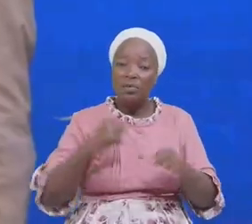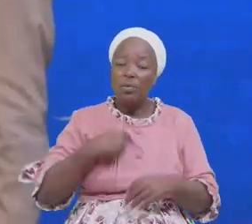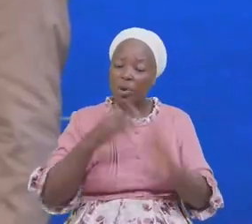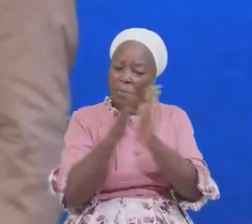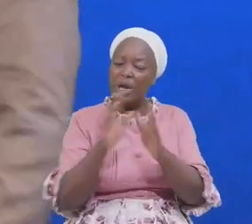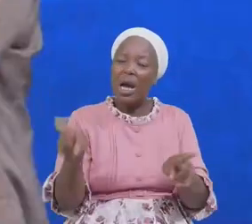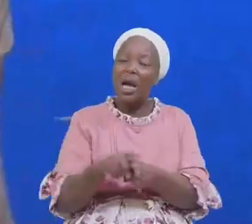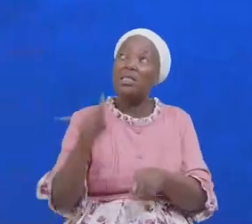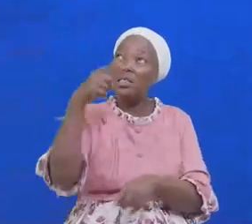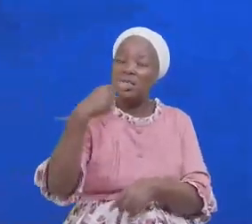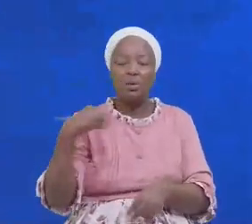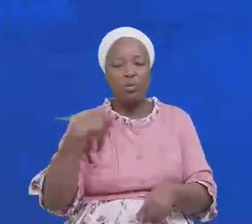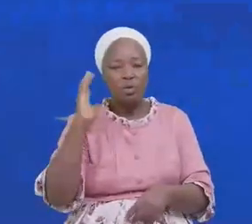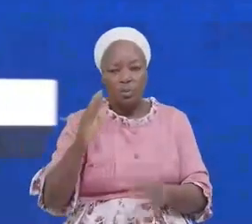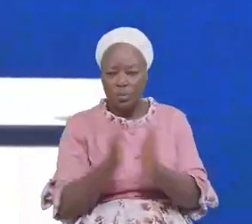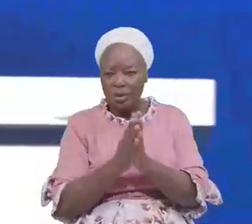Si nous prions comme il a dit de prier.